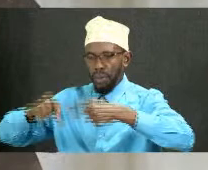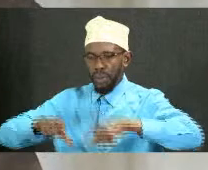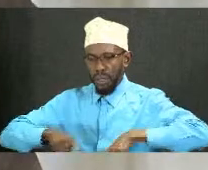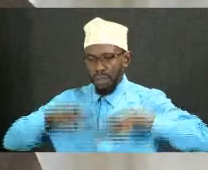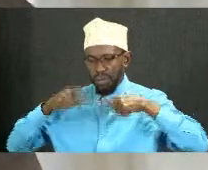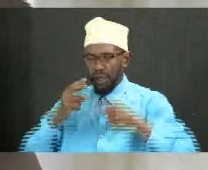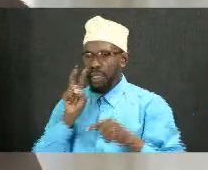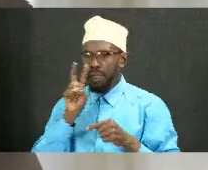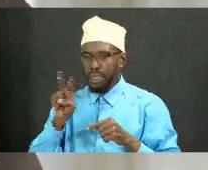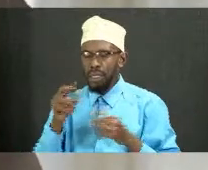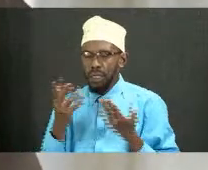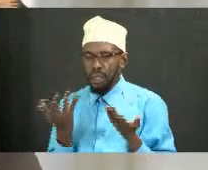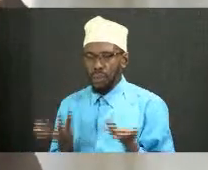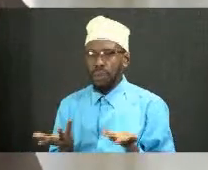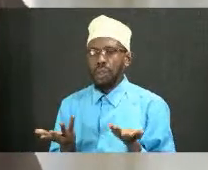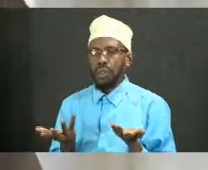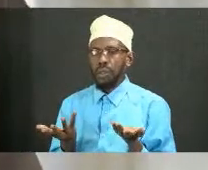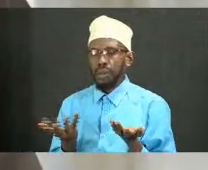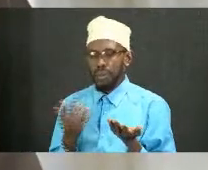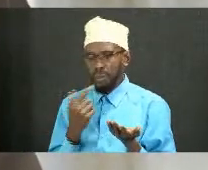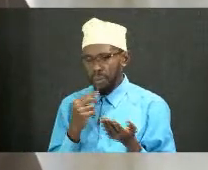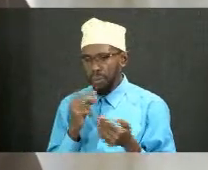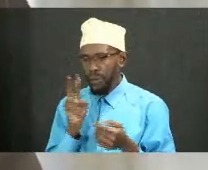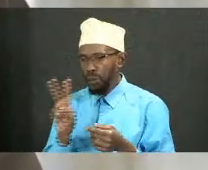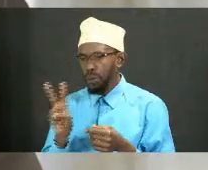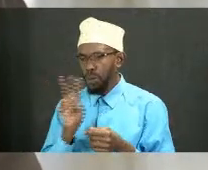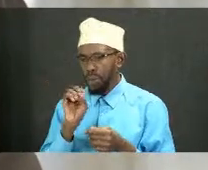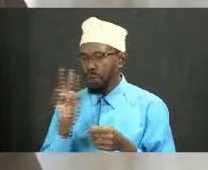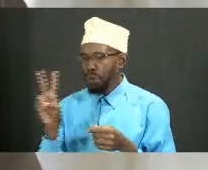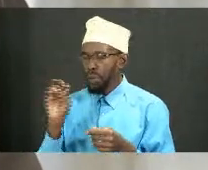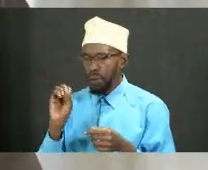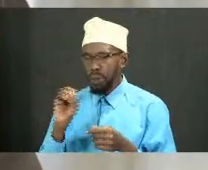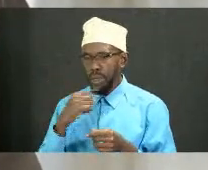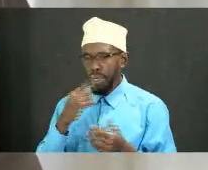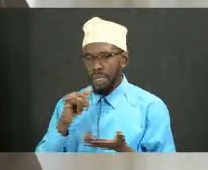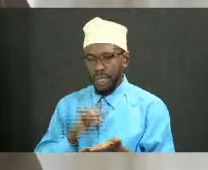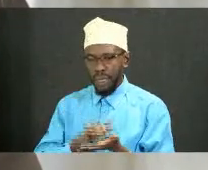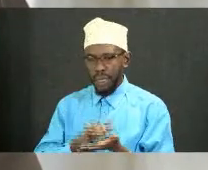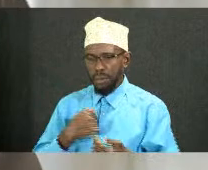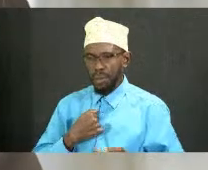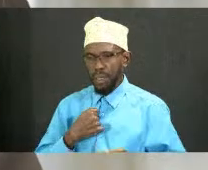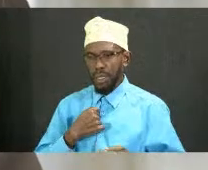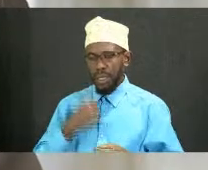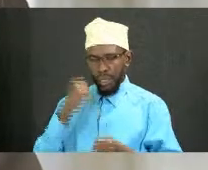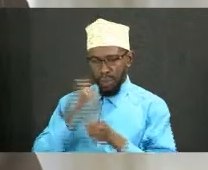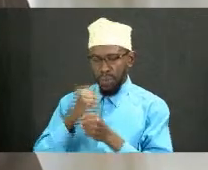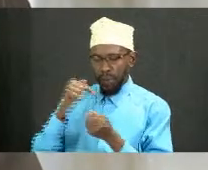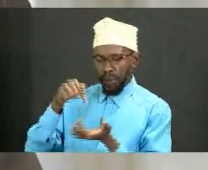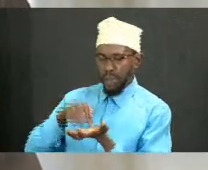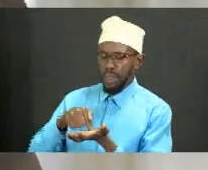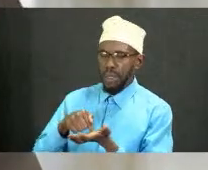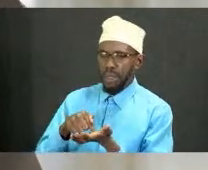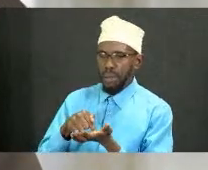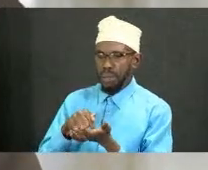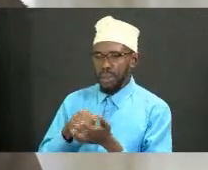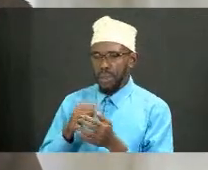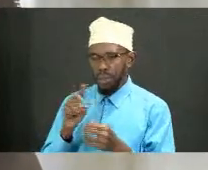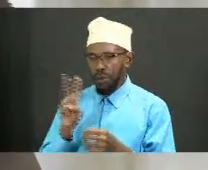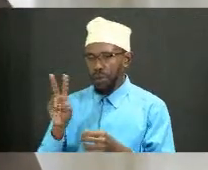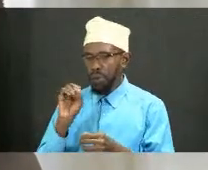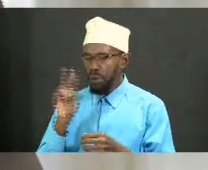Unafaa unajiangalia, let's say 2020 nilijiambia kwamba nitakuwa nimetimiza huu. Lakini